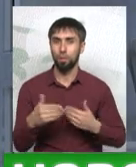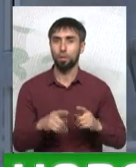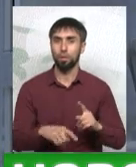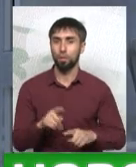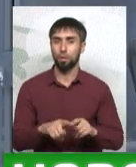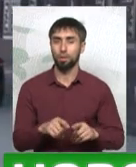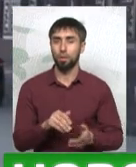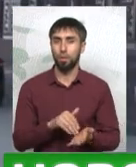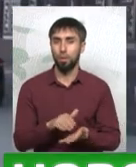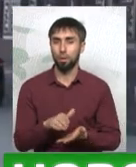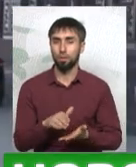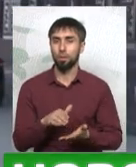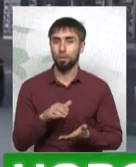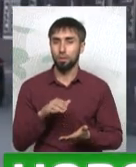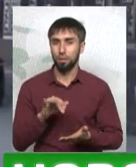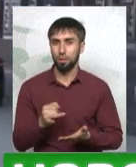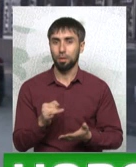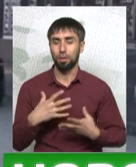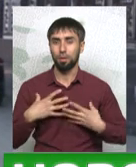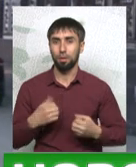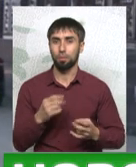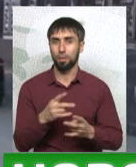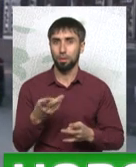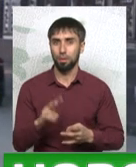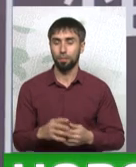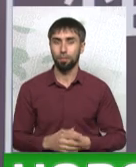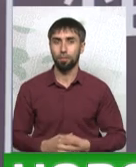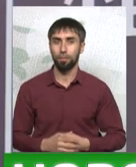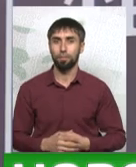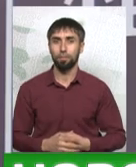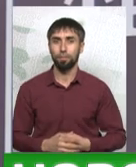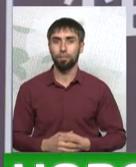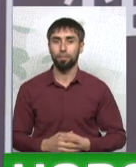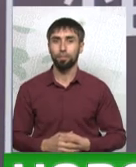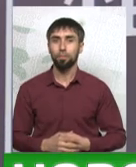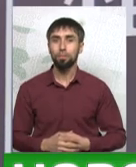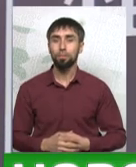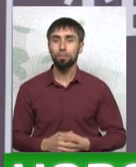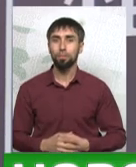родителям пренебрегать здоровьем ни своих, ни чужих детей. Тамара Хшагульгова, Ахмед Горбаков, Новости 24.